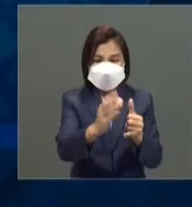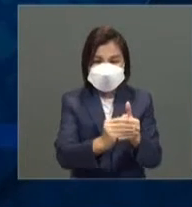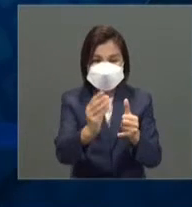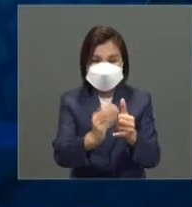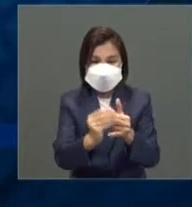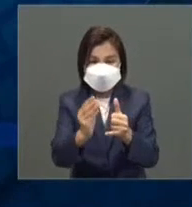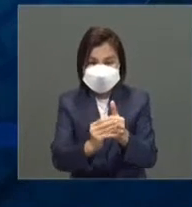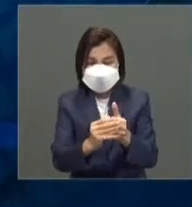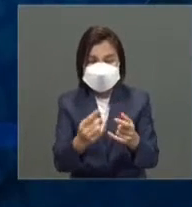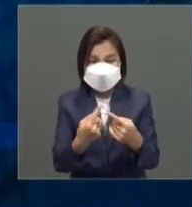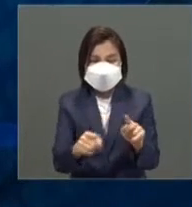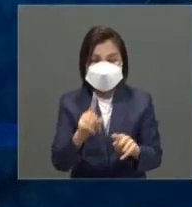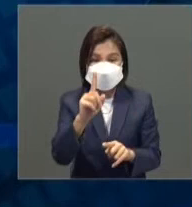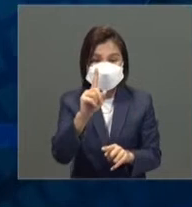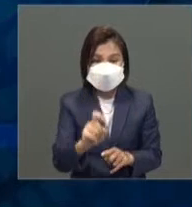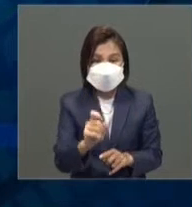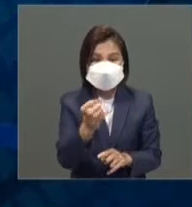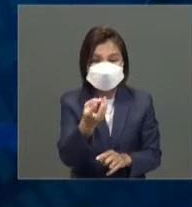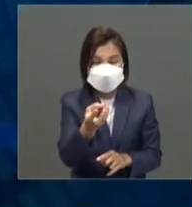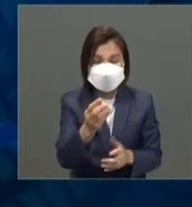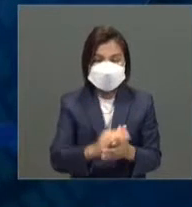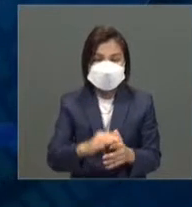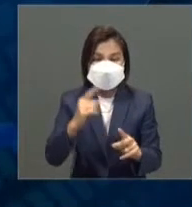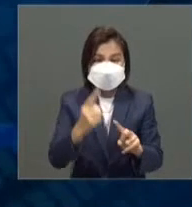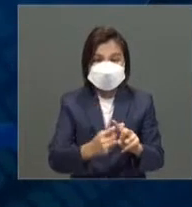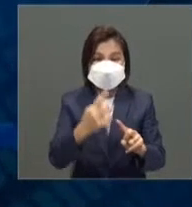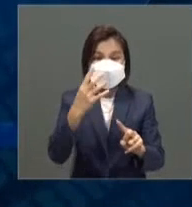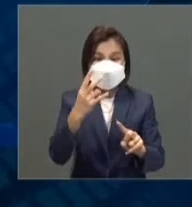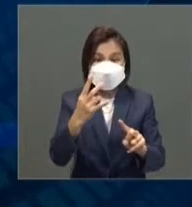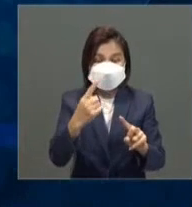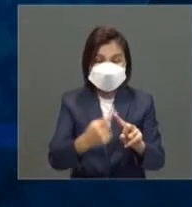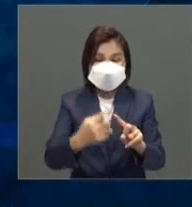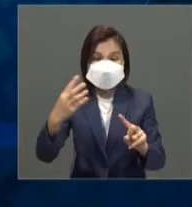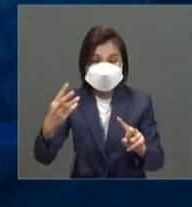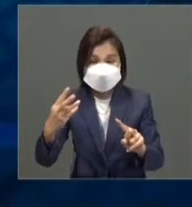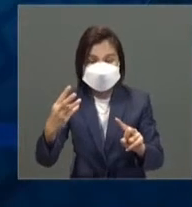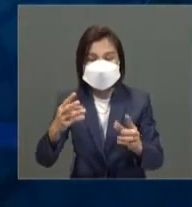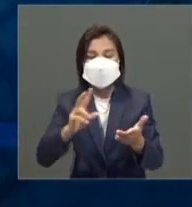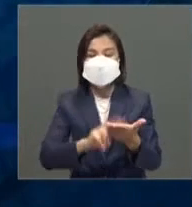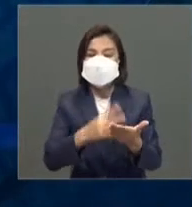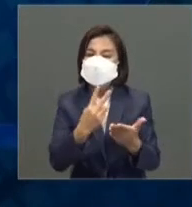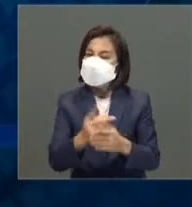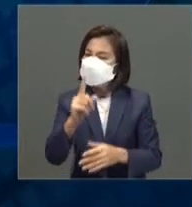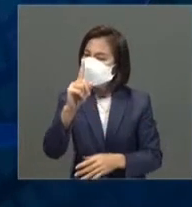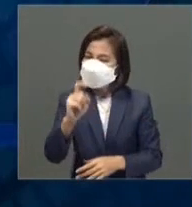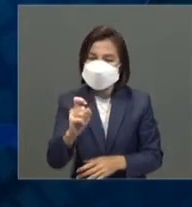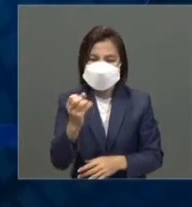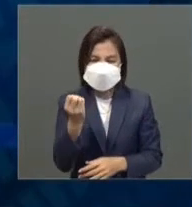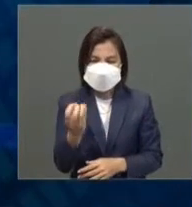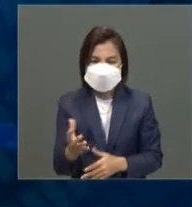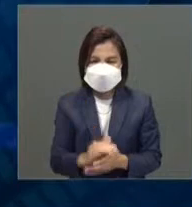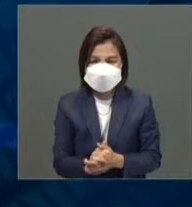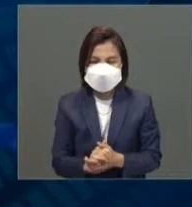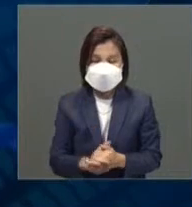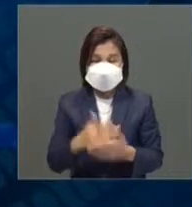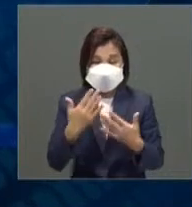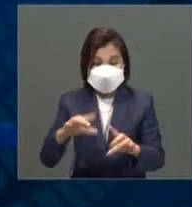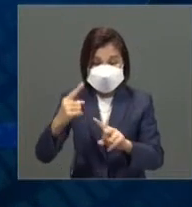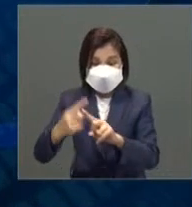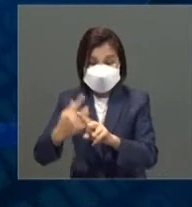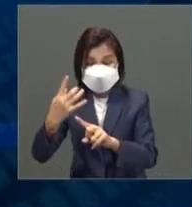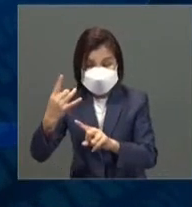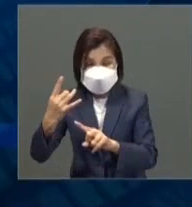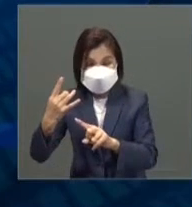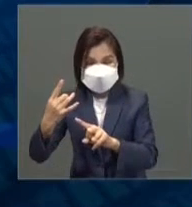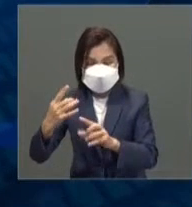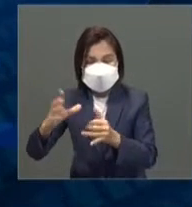ไม่มากแต่ว่าพอมิถุนากรกฎาโดยเฉพาะกรกฎานี่เสียชีวิตเยอะทีเดียวครับแล้วก็มาลดลงในเดือนสิงหา